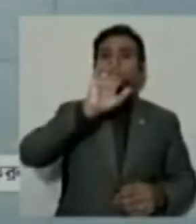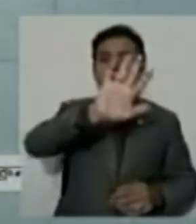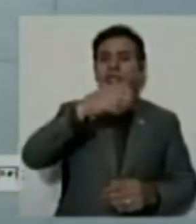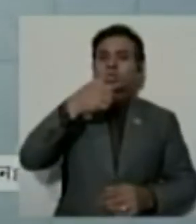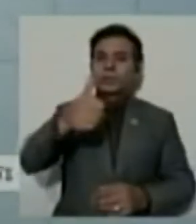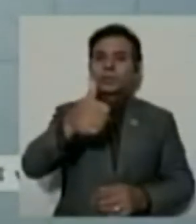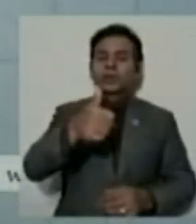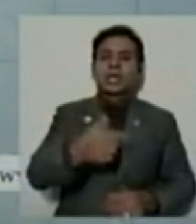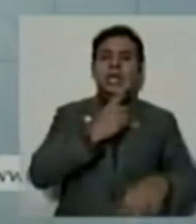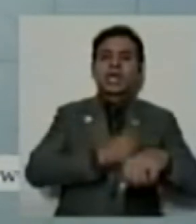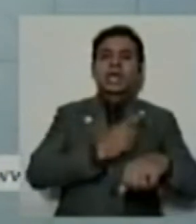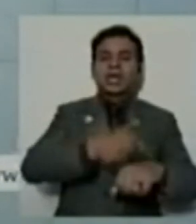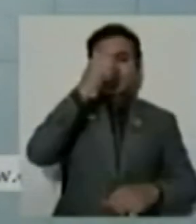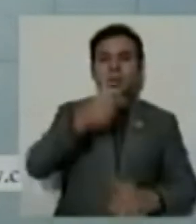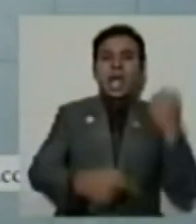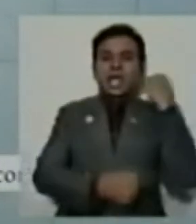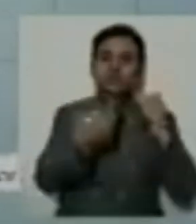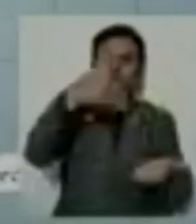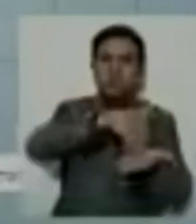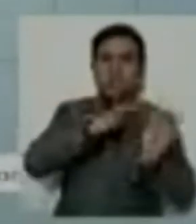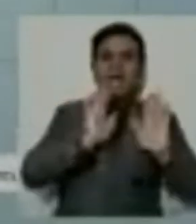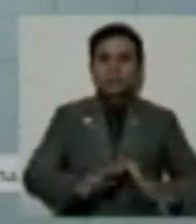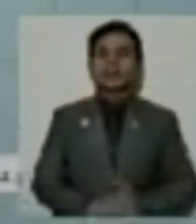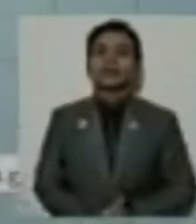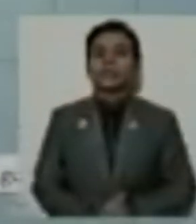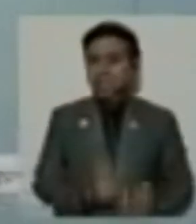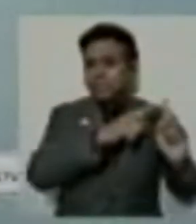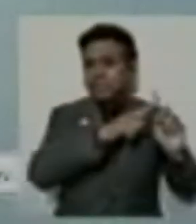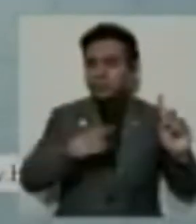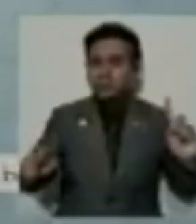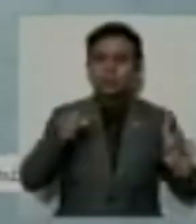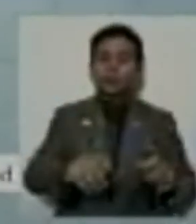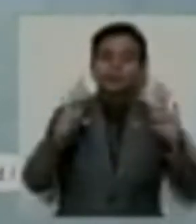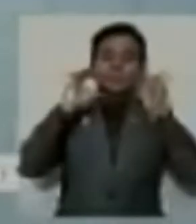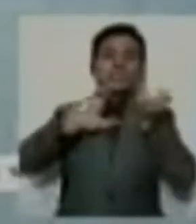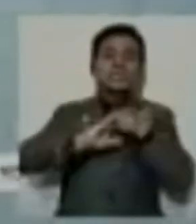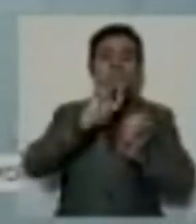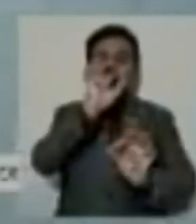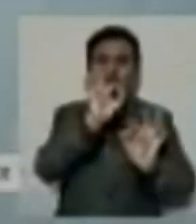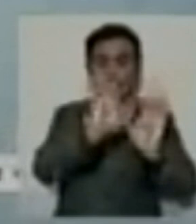চিকিৎসাপ্রাপ্ত হয়েছেন ঢাকার হাসপাতালগুলিতে 1,700 31 জন।